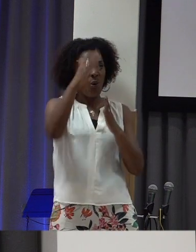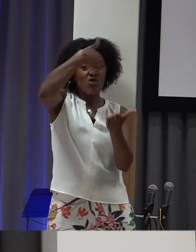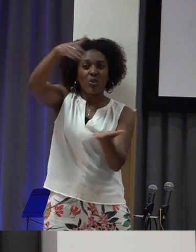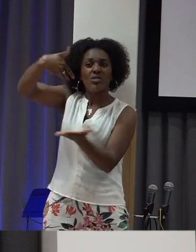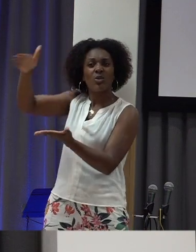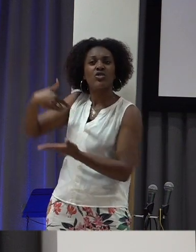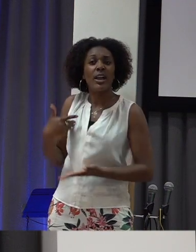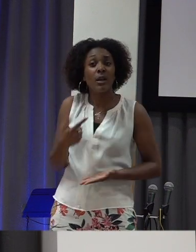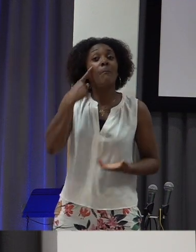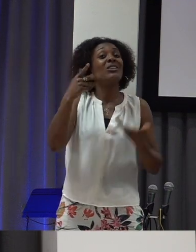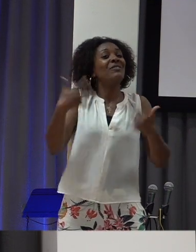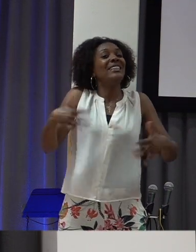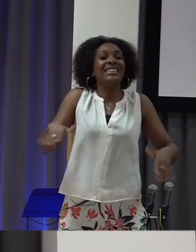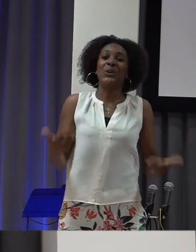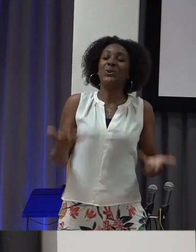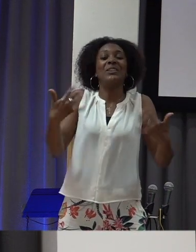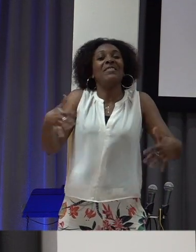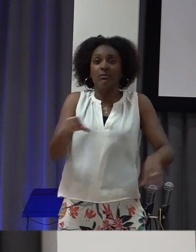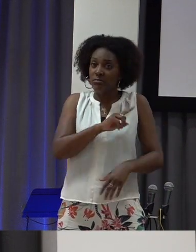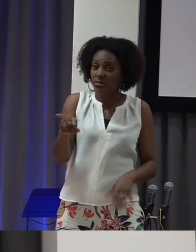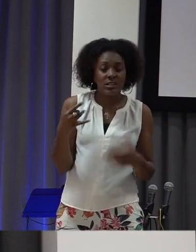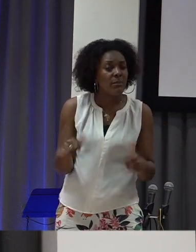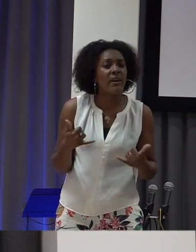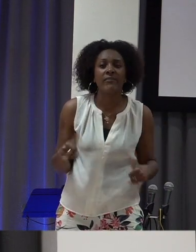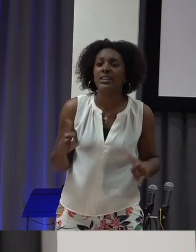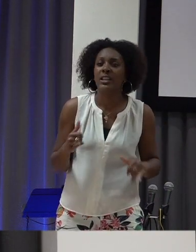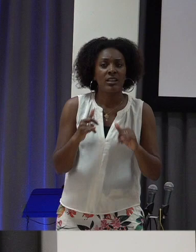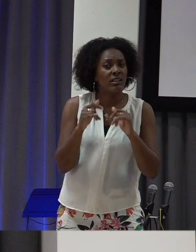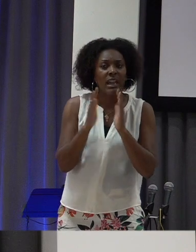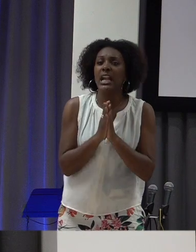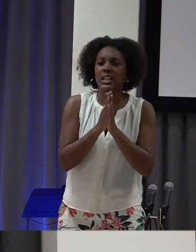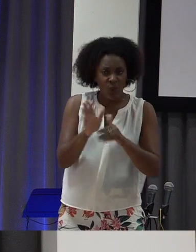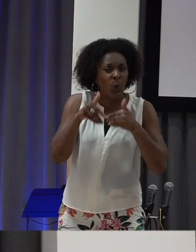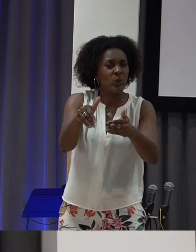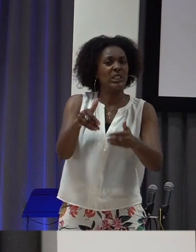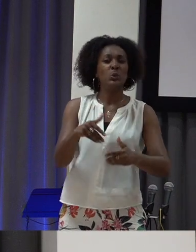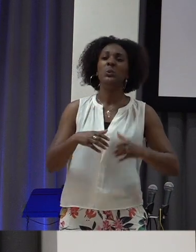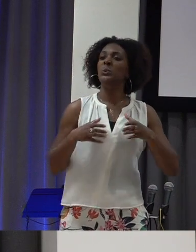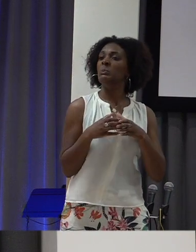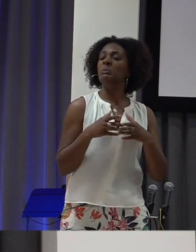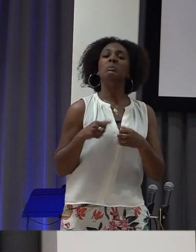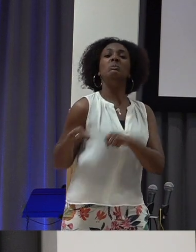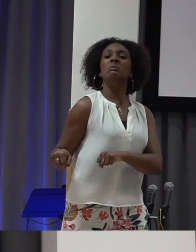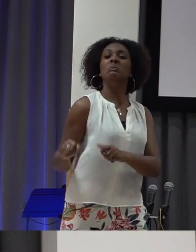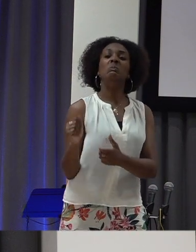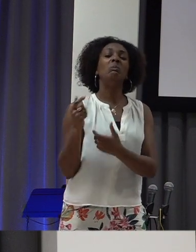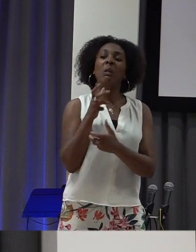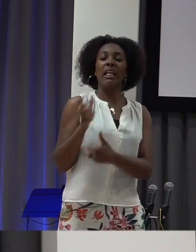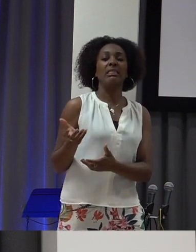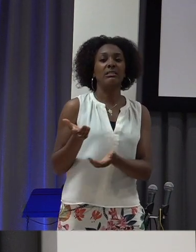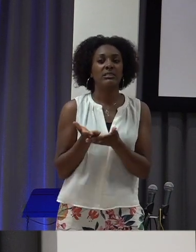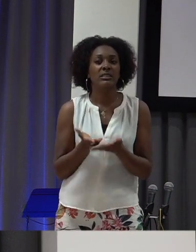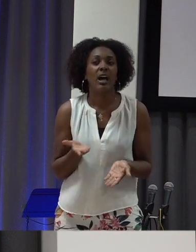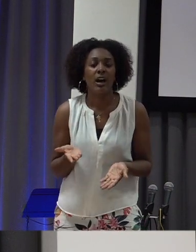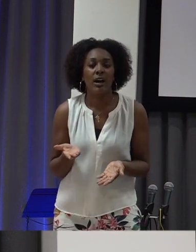plus isolé, pas plus que leur voix. Sans doute peut-on voir là un fruit du renouveau biblique qui a appris